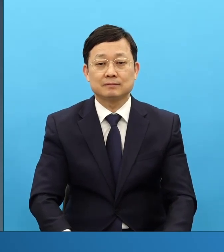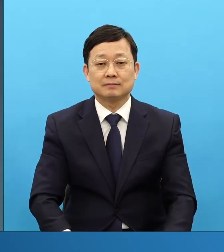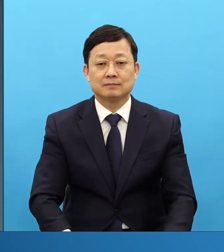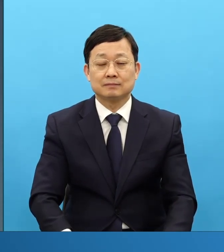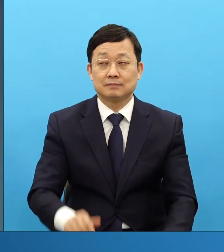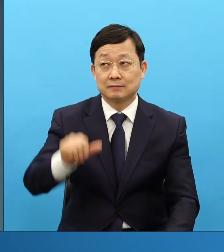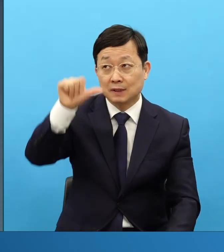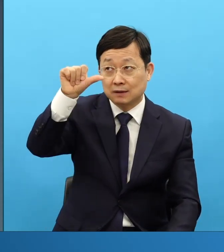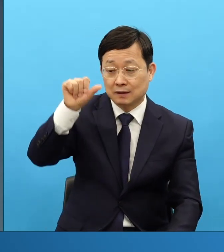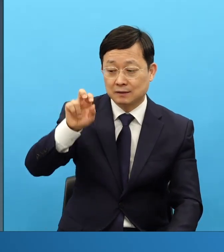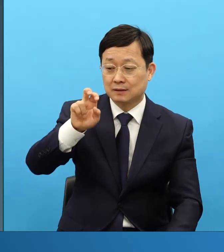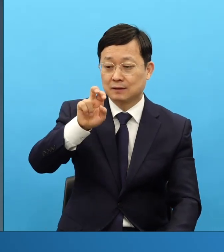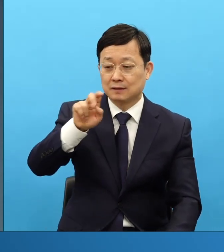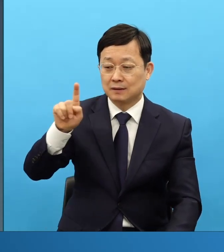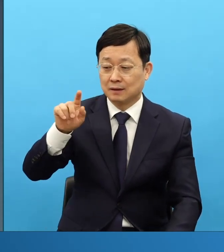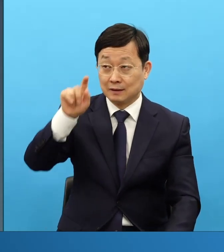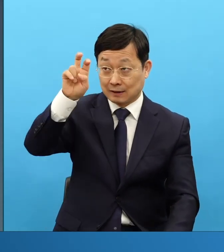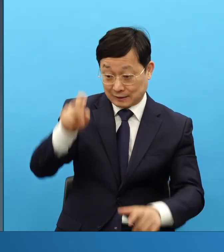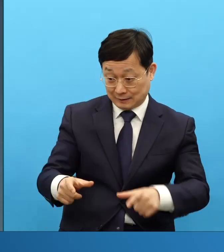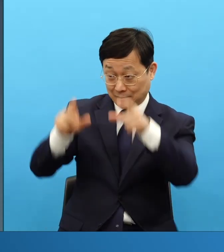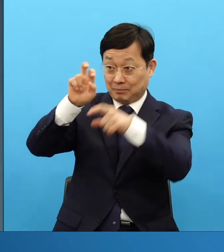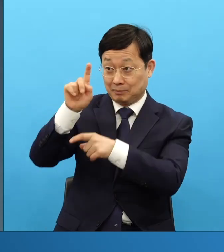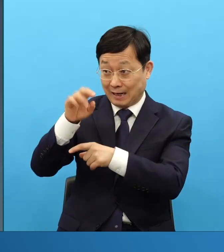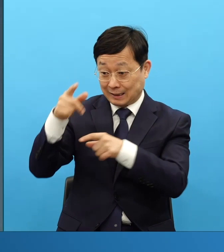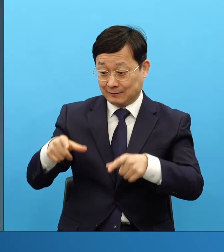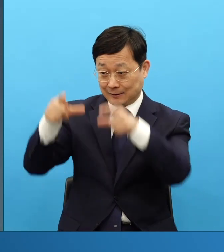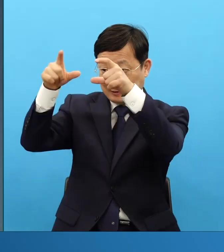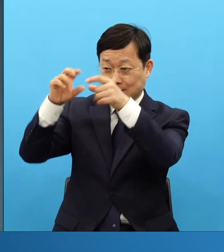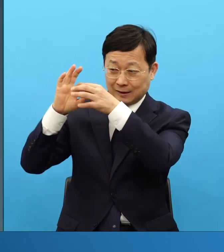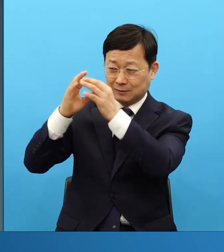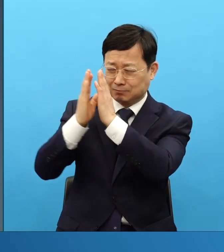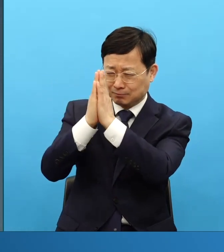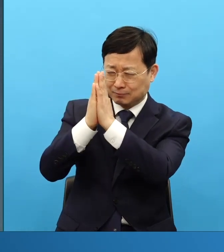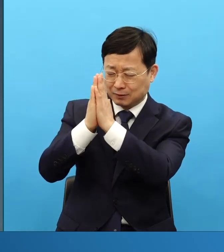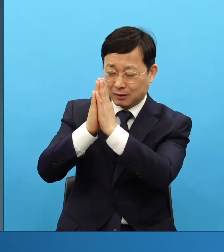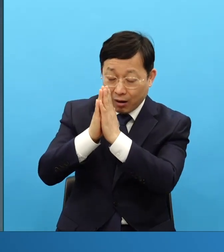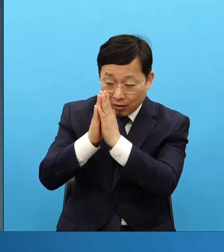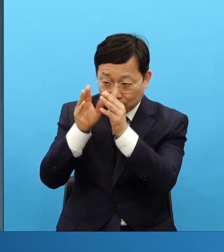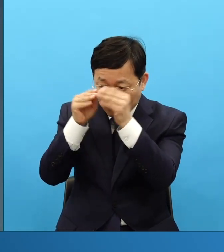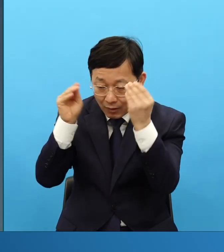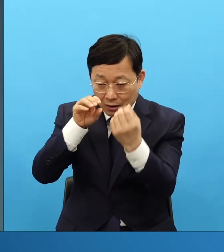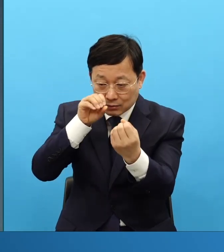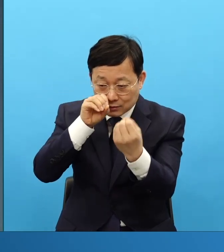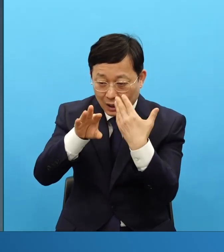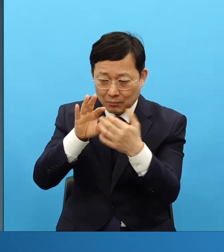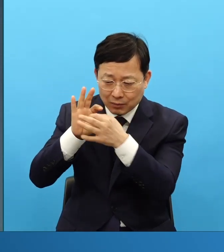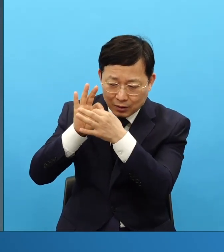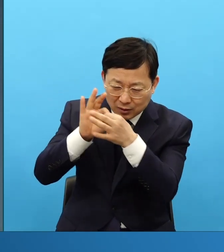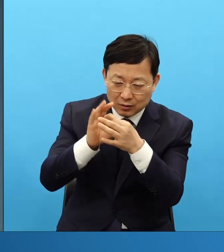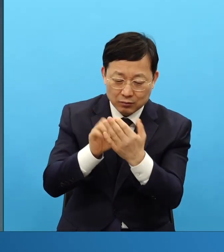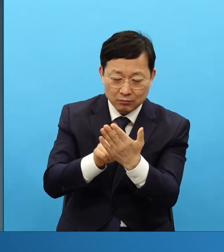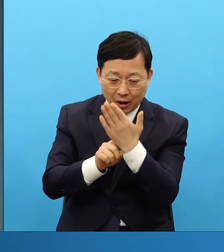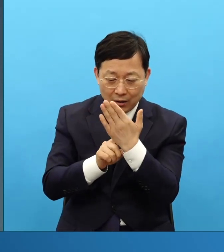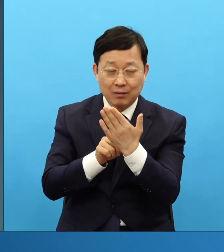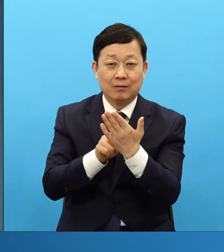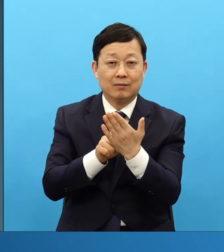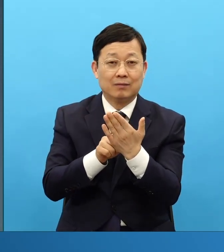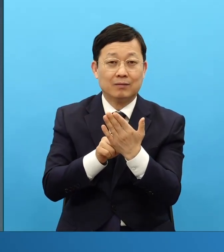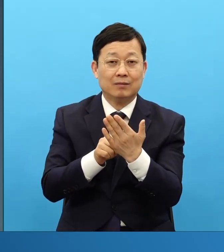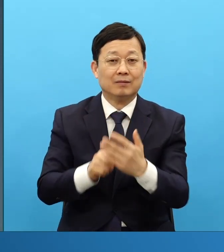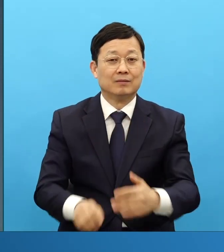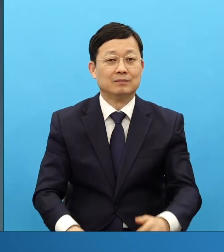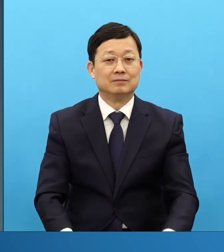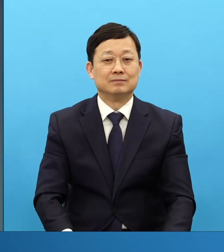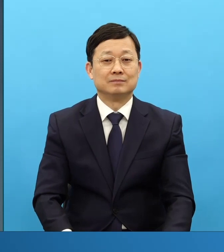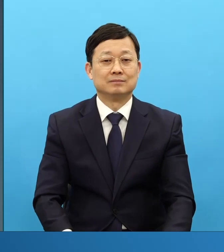답이 나오도록 계속 정리를 하는 겁니다. And you continue to organize it until you find your answer from this partisan. 이걸 보고